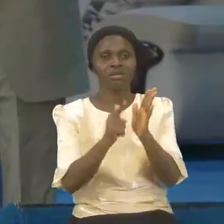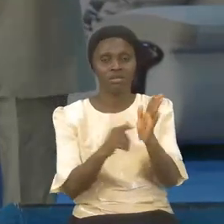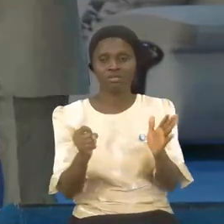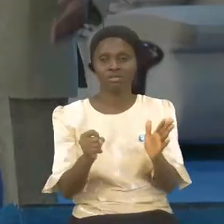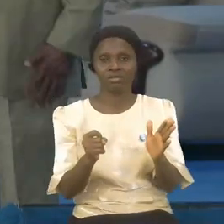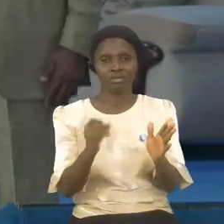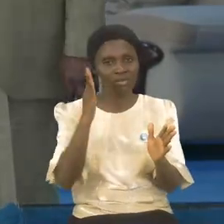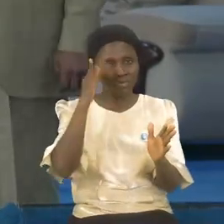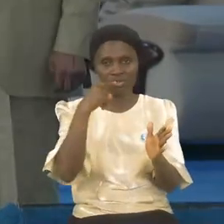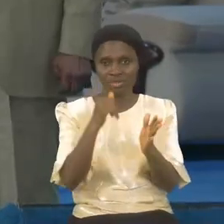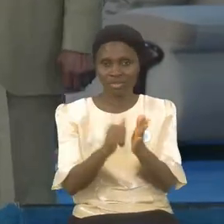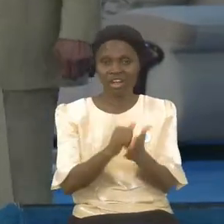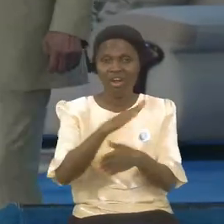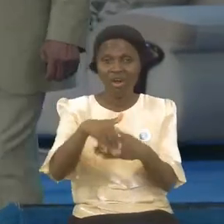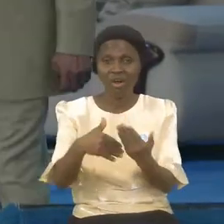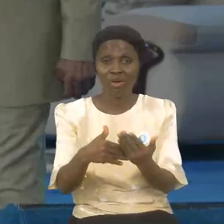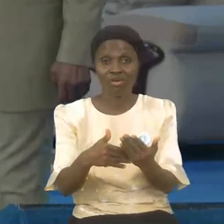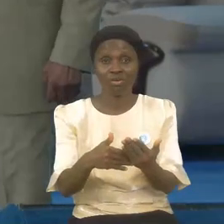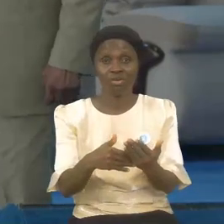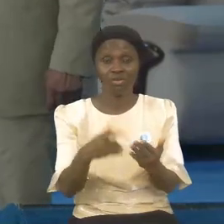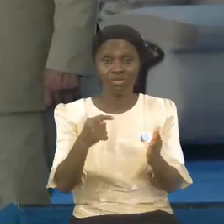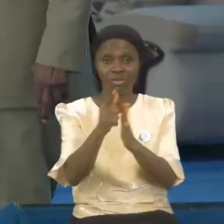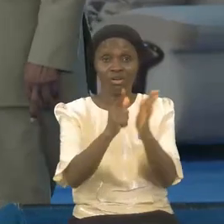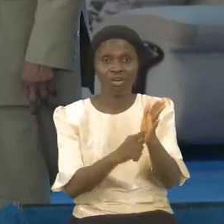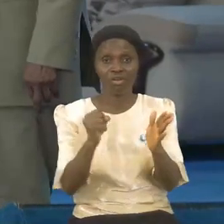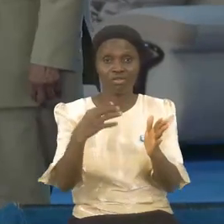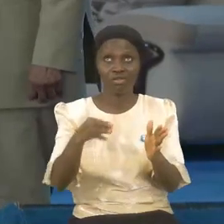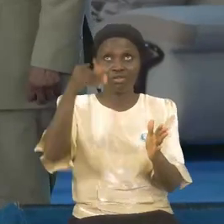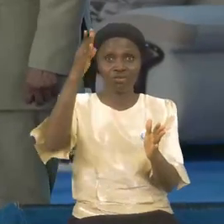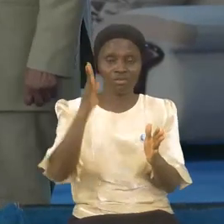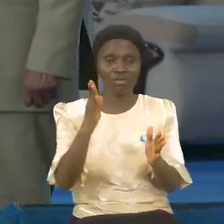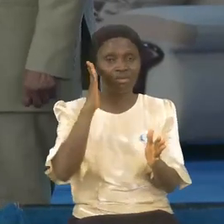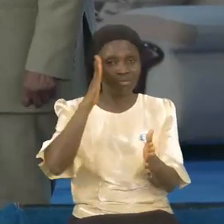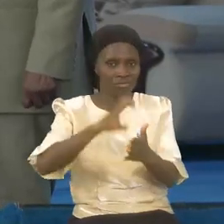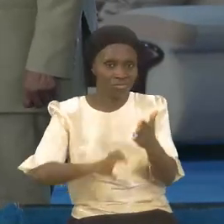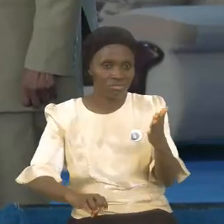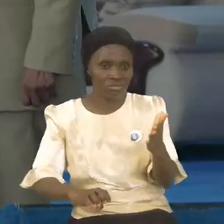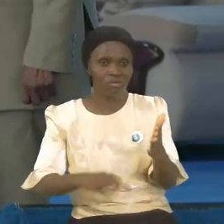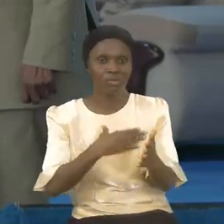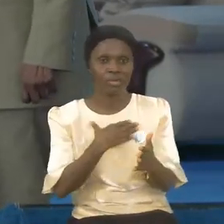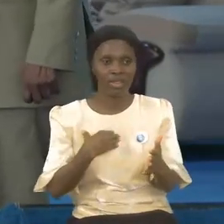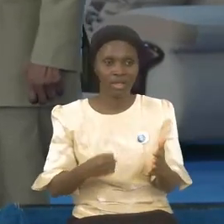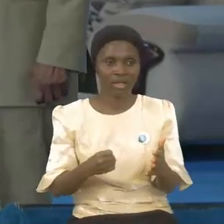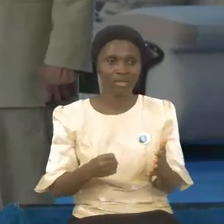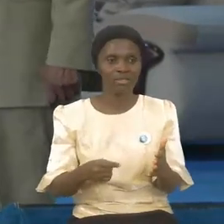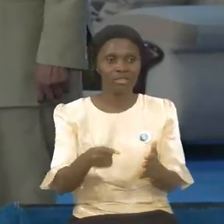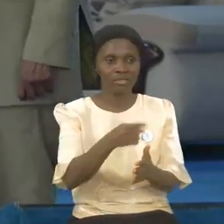de Dieu et va vouloir mettre ses propres lois et les saints